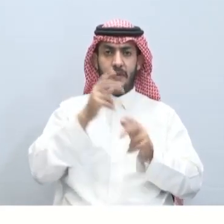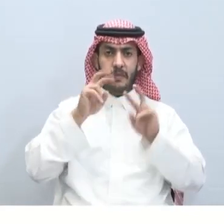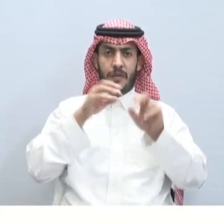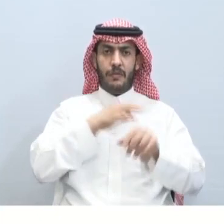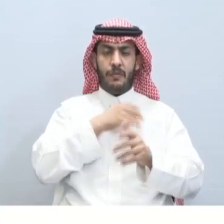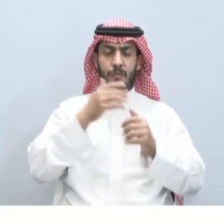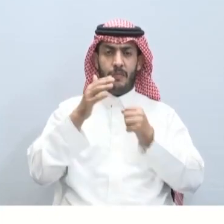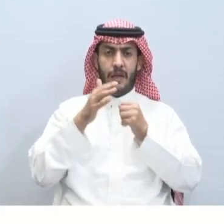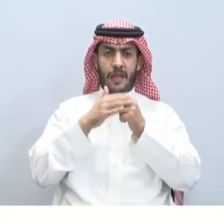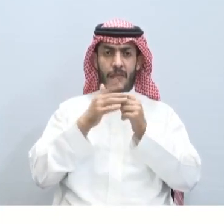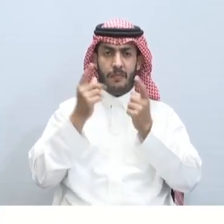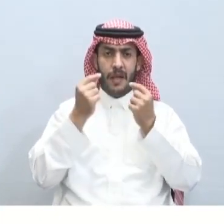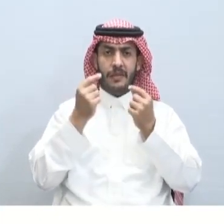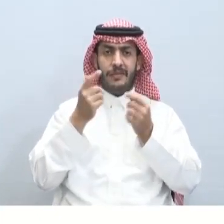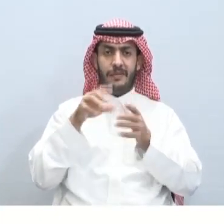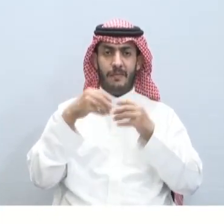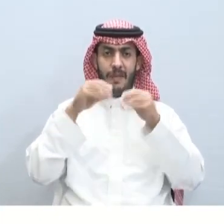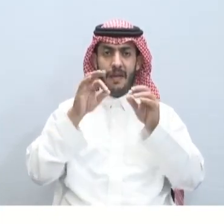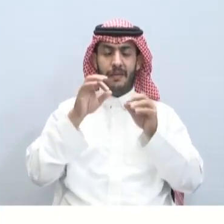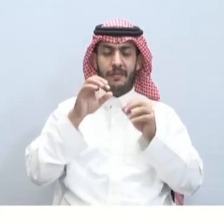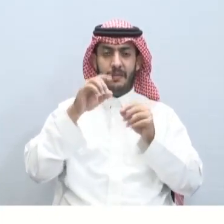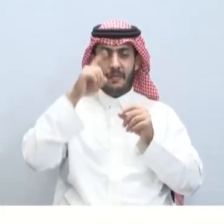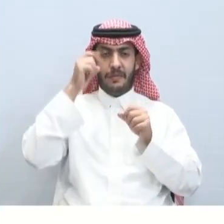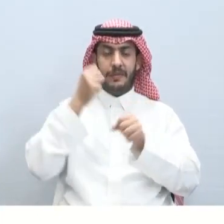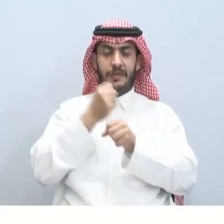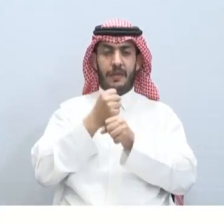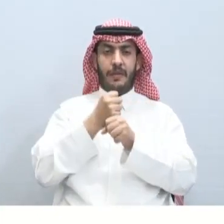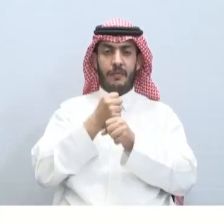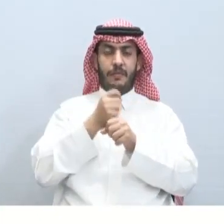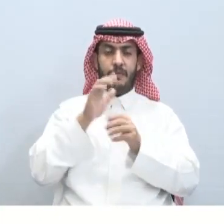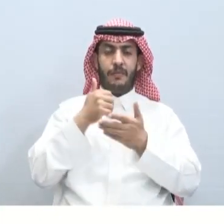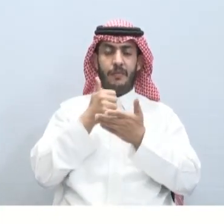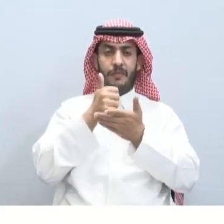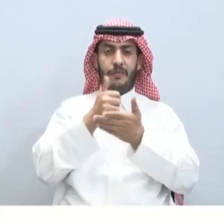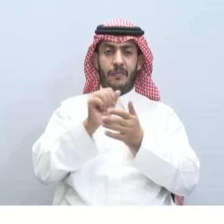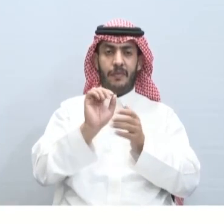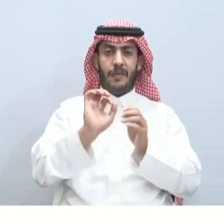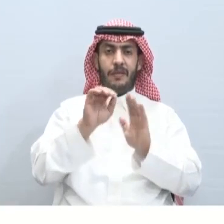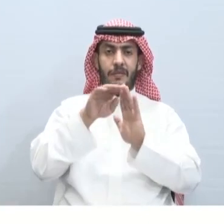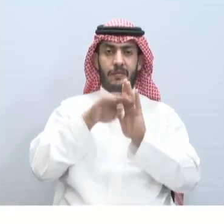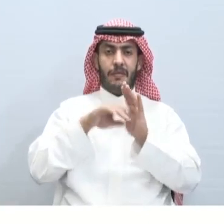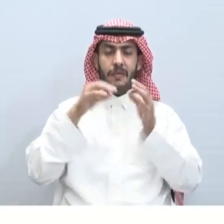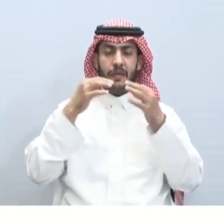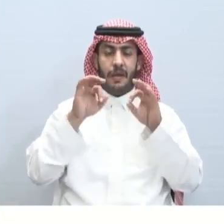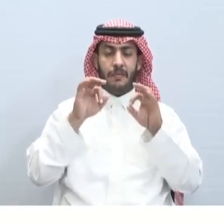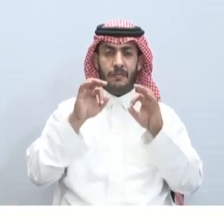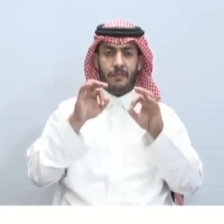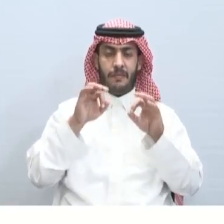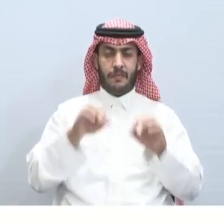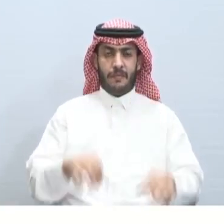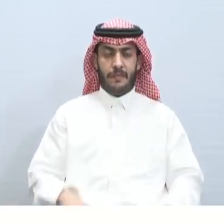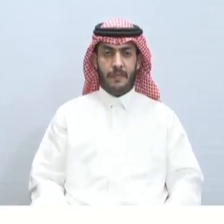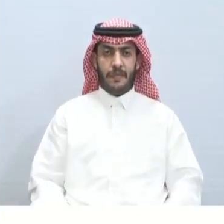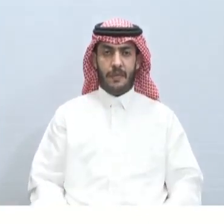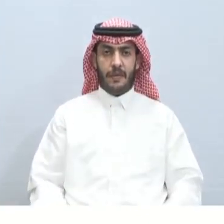او الخدمه لذلك حينما يستخدم المنتج هو سيقدم ايضا تغذيه راجعه لمن حوله قد